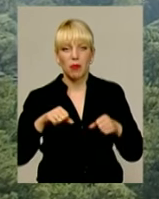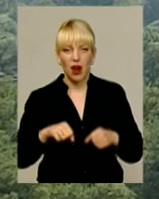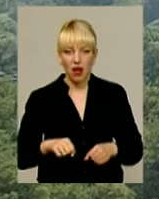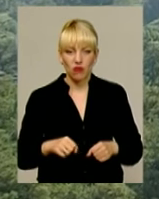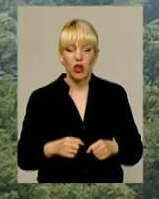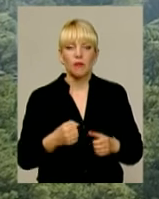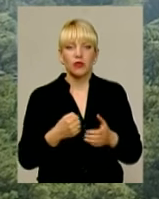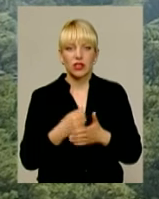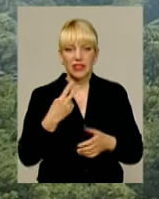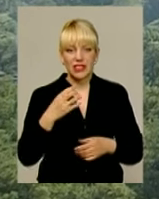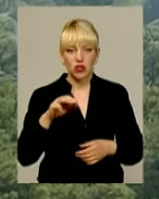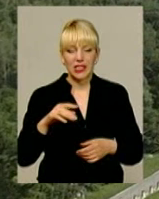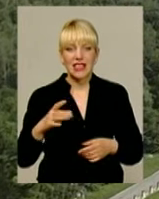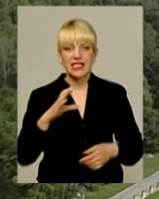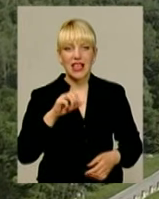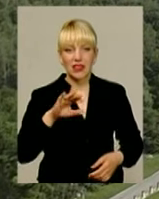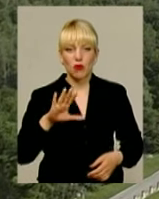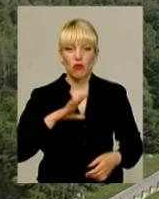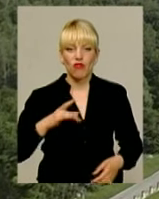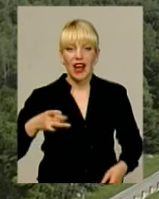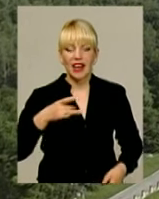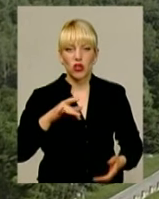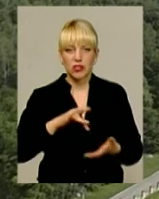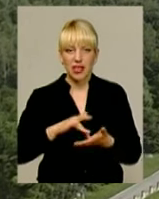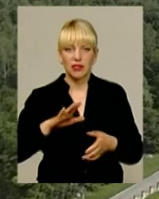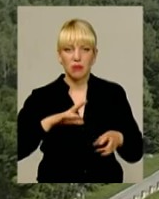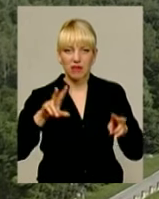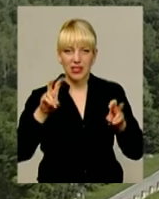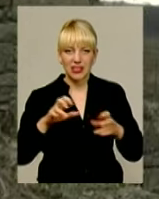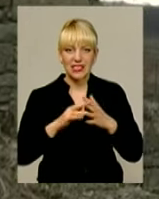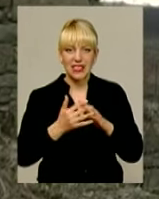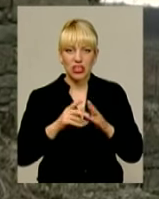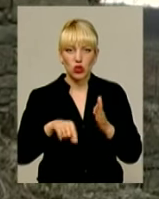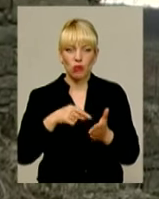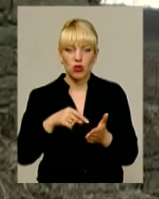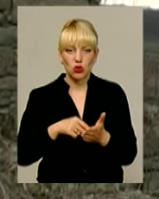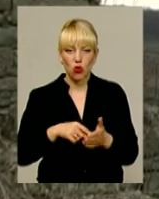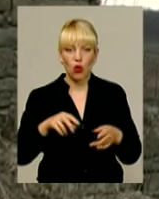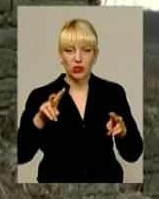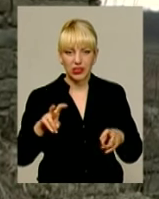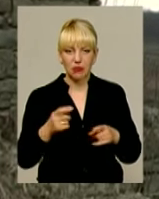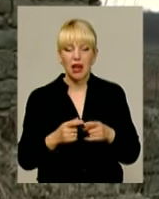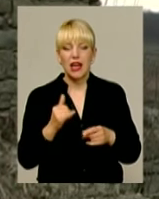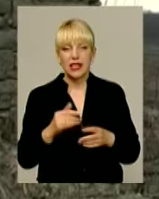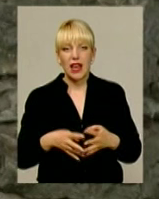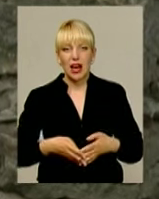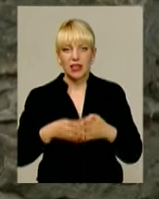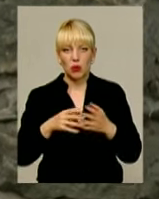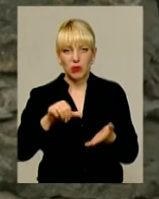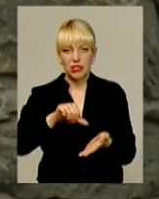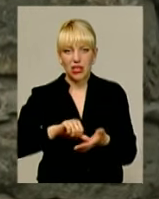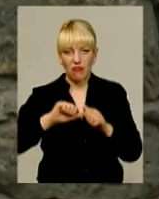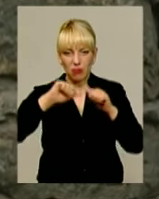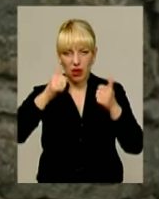століття Сатанів був районним центром і мав статус селища міського типу. Архітектурна ж спадщина населеного пункту представлена пам'ятками